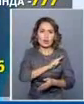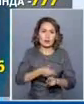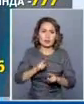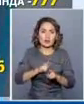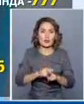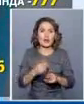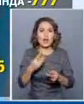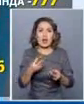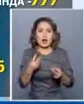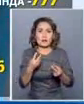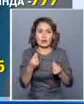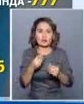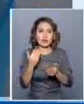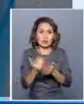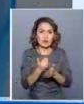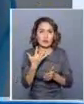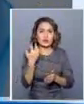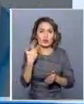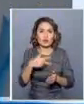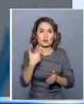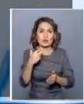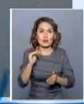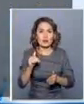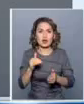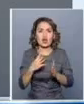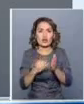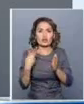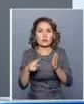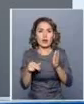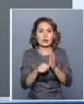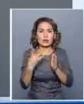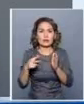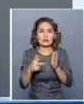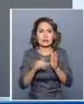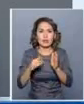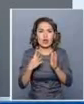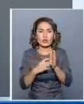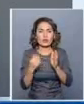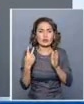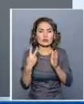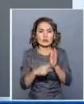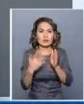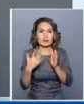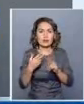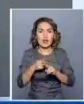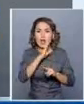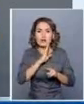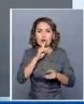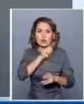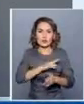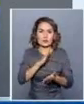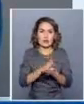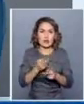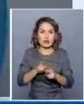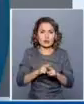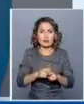жүргендер саны 532926. 48975 әйел жылжымайтын мүлік нарығында нан тауып жүр. Ақпарат және